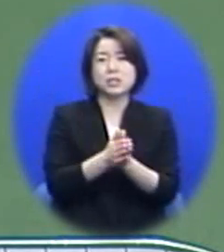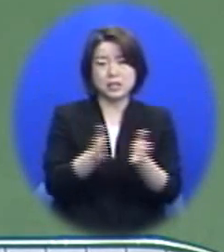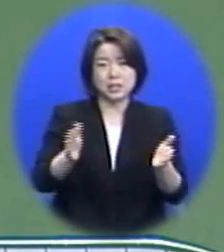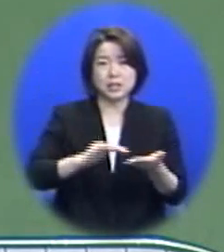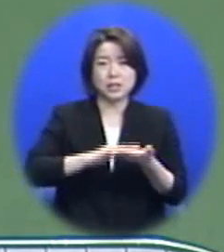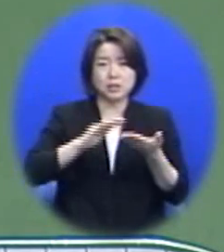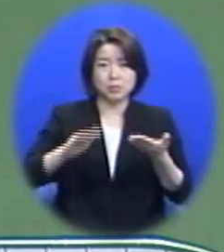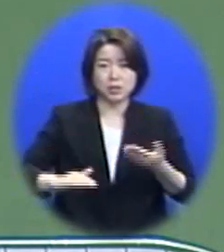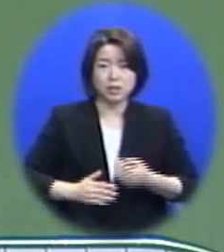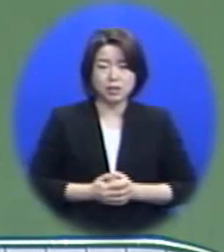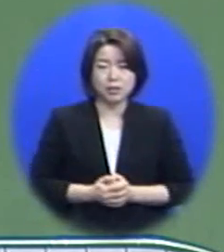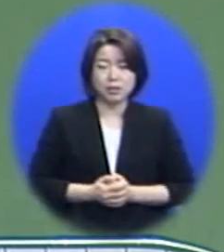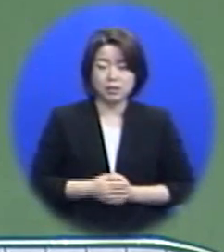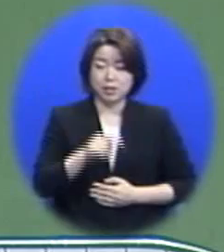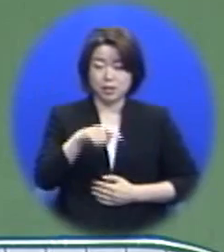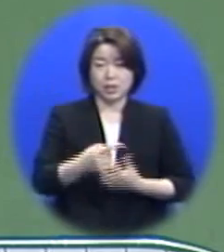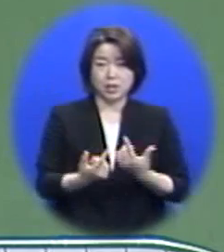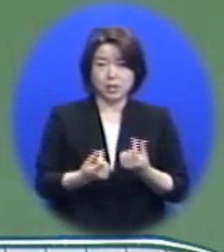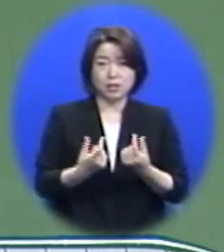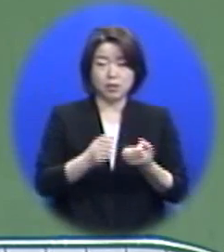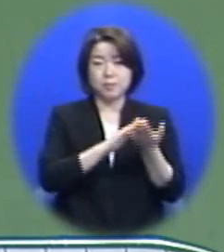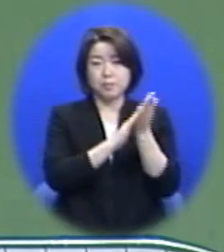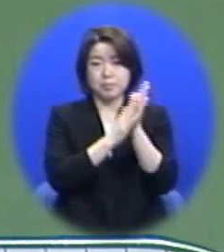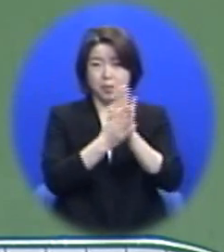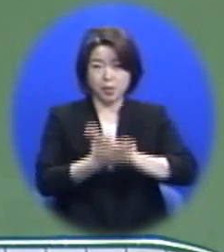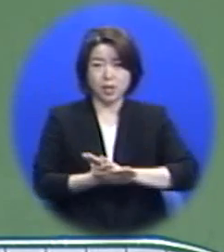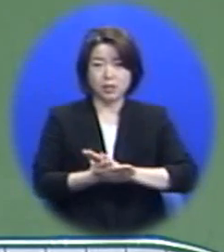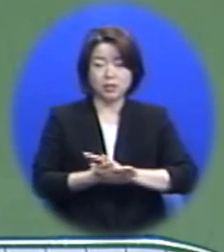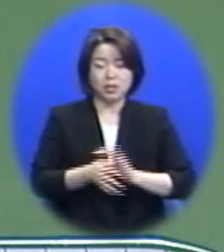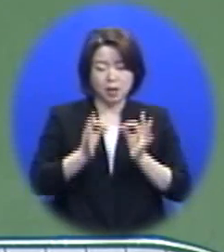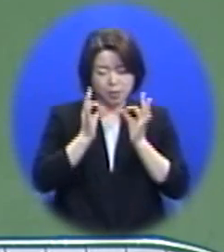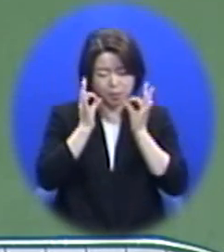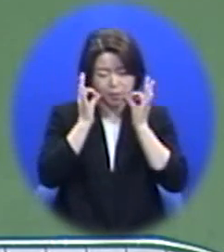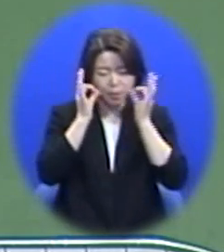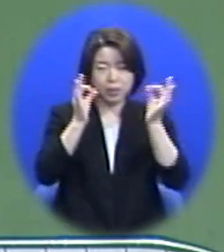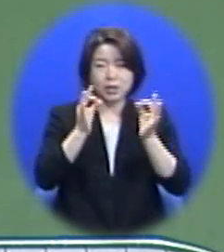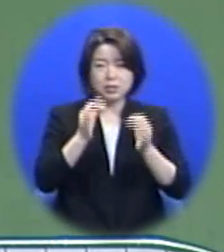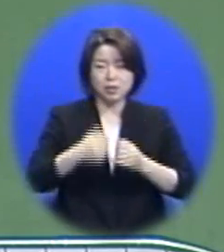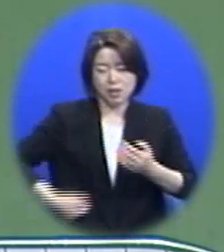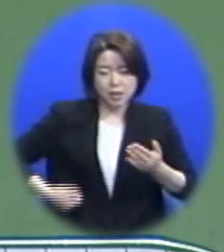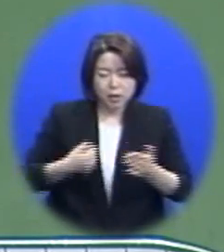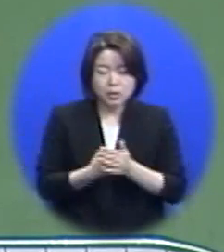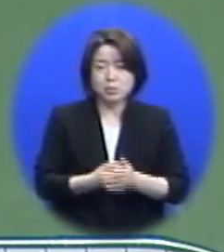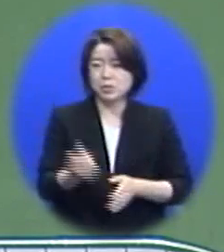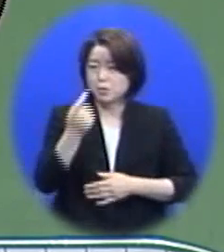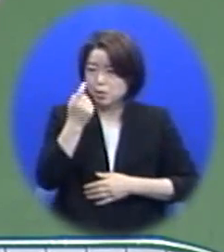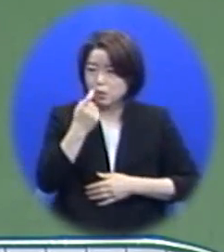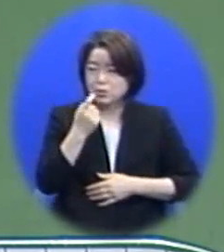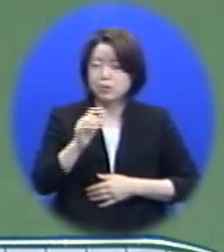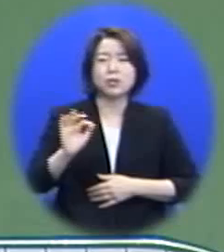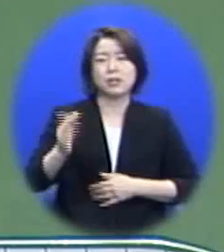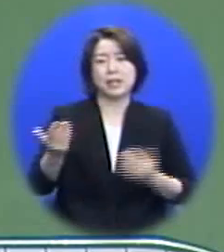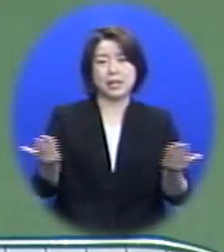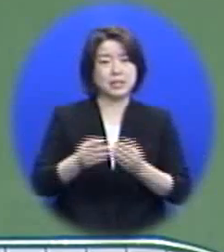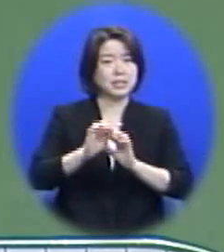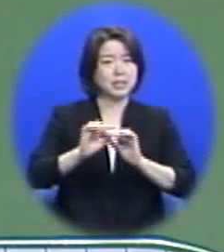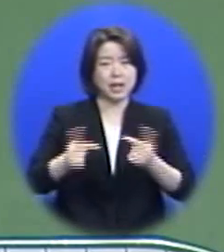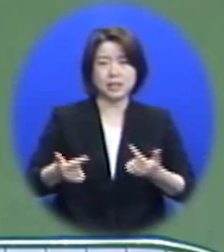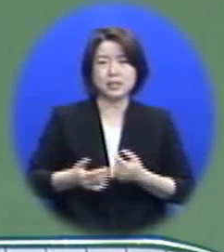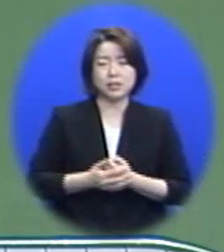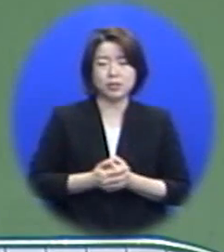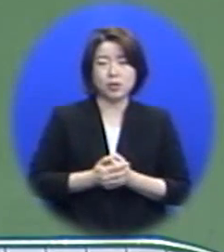시작입니다 이런 변화는 노력에서 에서 배워서 되는게 아닙니다 전적으로 하나님이